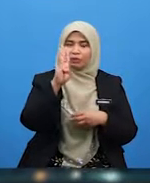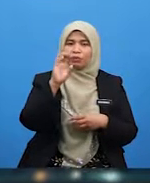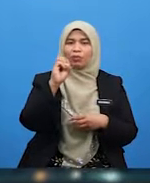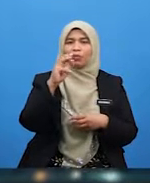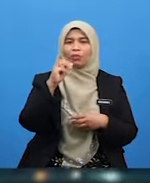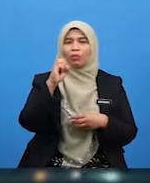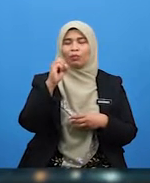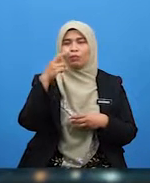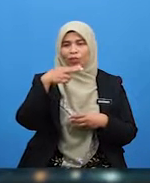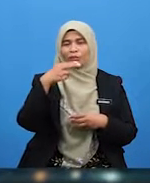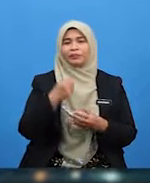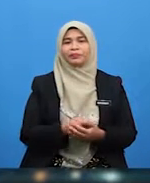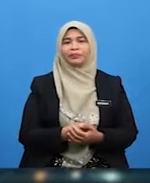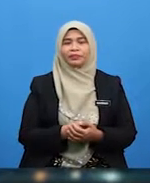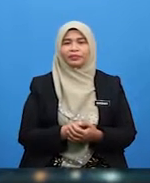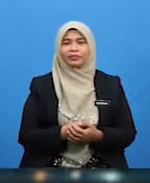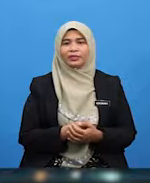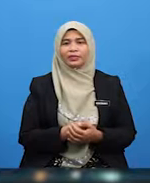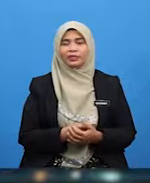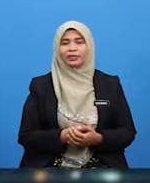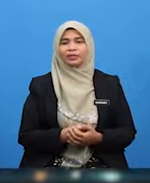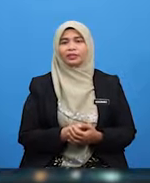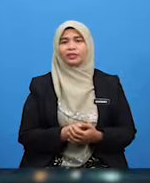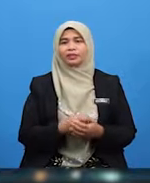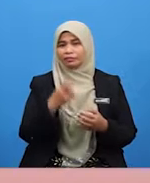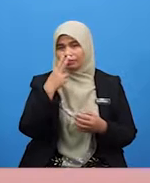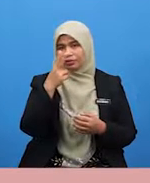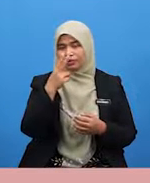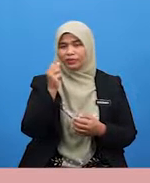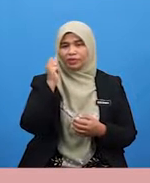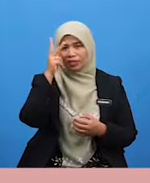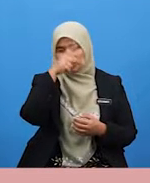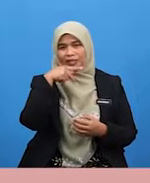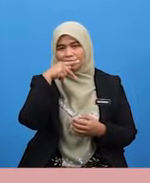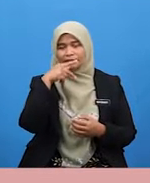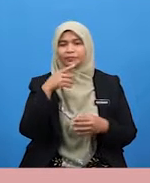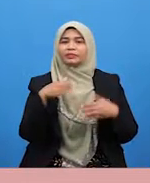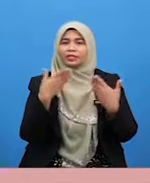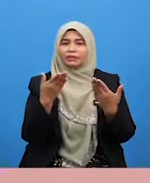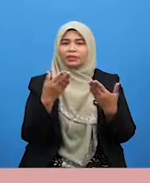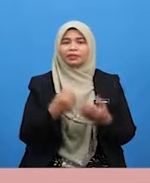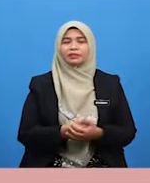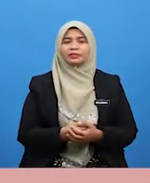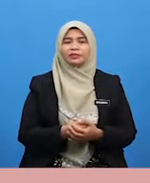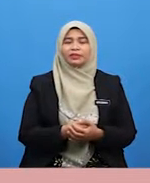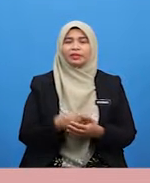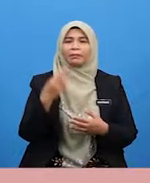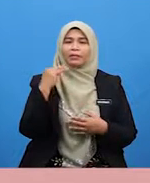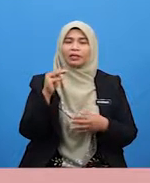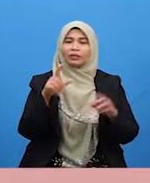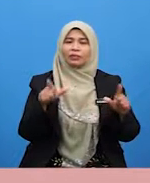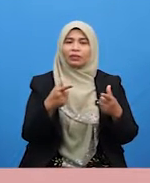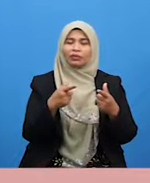Kita beralih kepada kejahilan akhlak masyarakat Arab Jahiliyah. Jahil akhlak pula ialah mereka